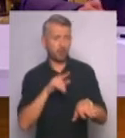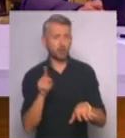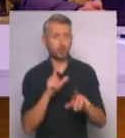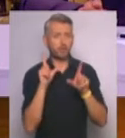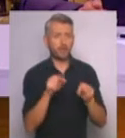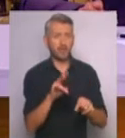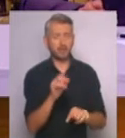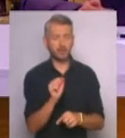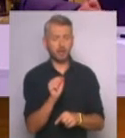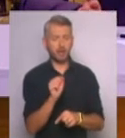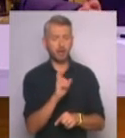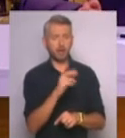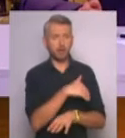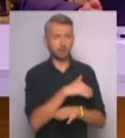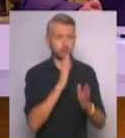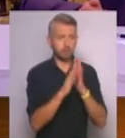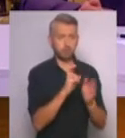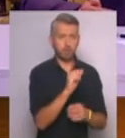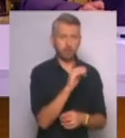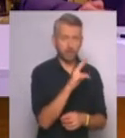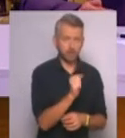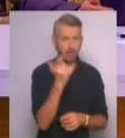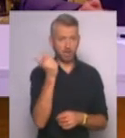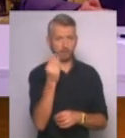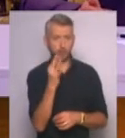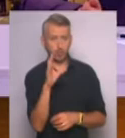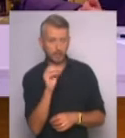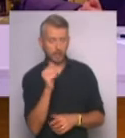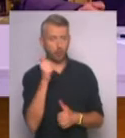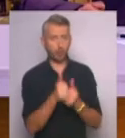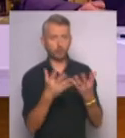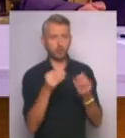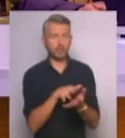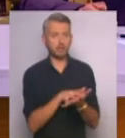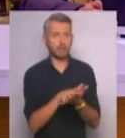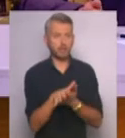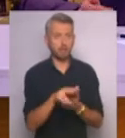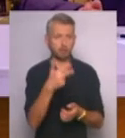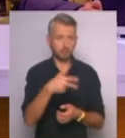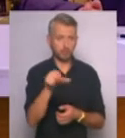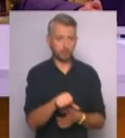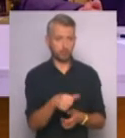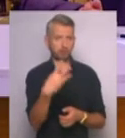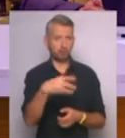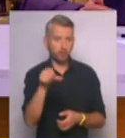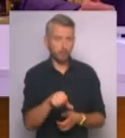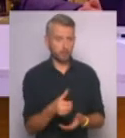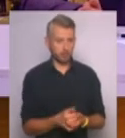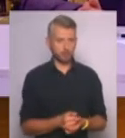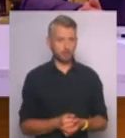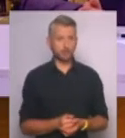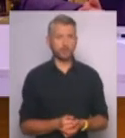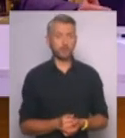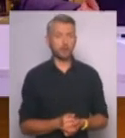на Бажана, на Харківське шосе, ми кожного дня витрачаємо півгодини. Величезна кількість часу, так.